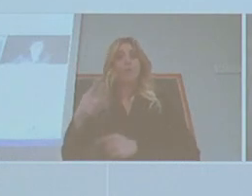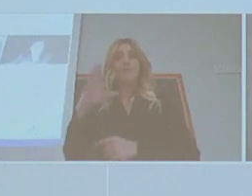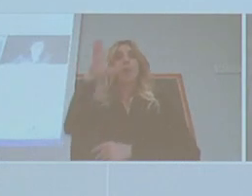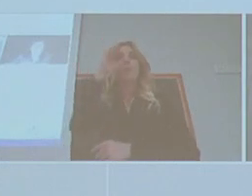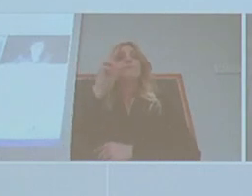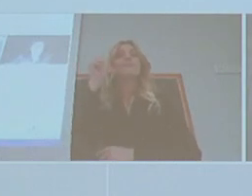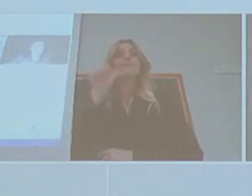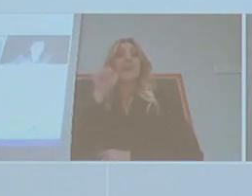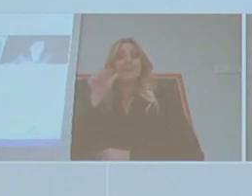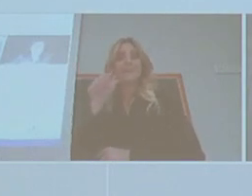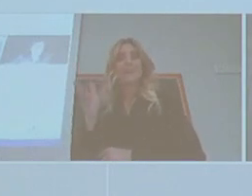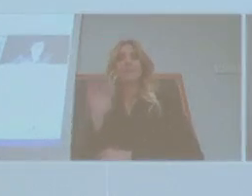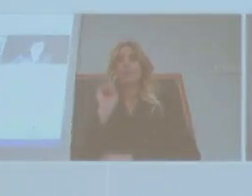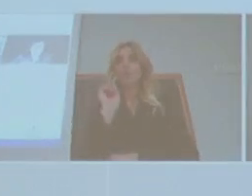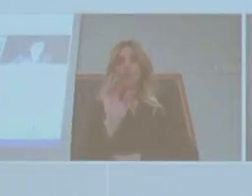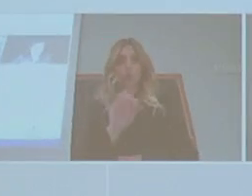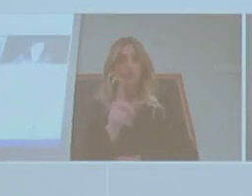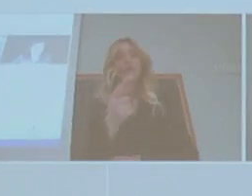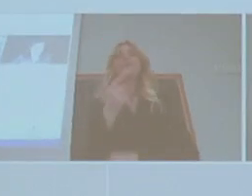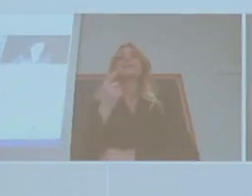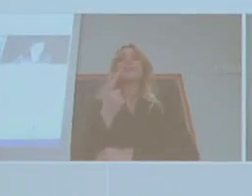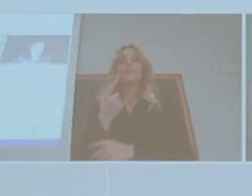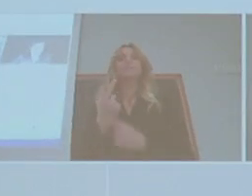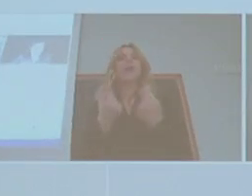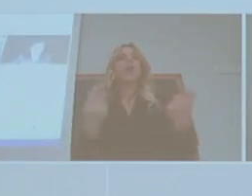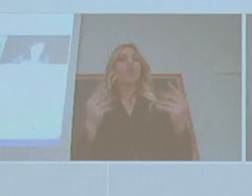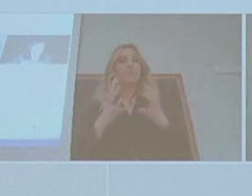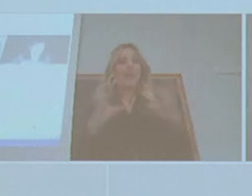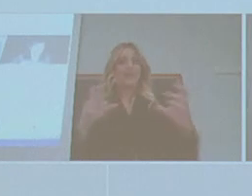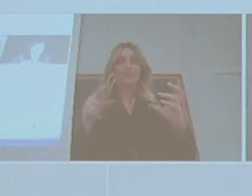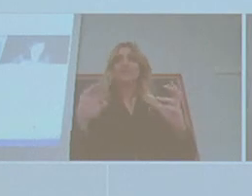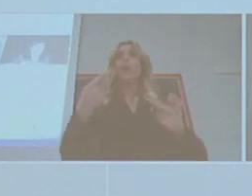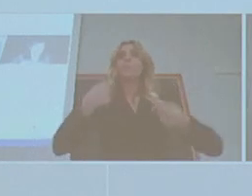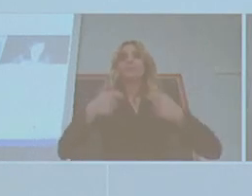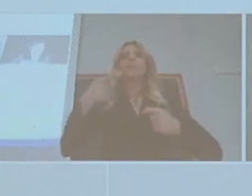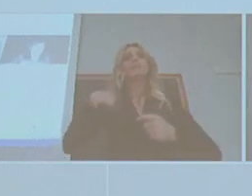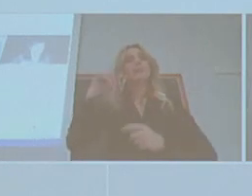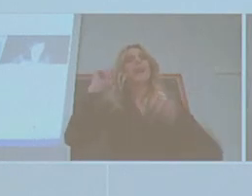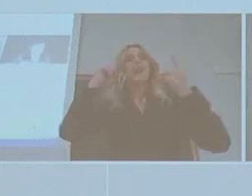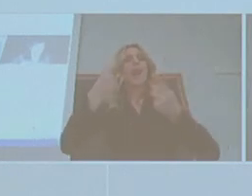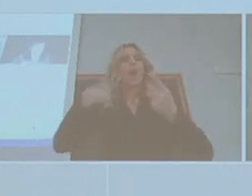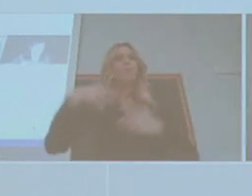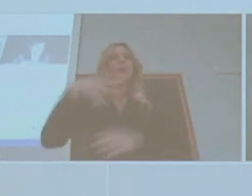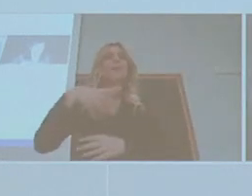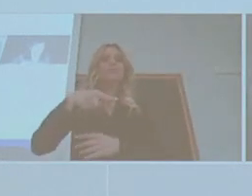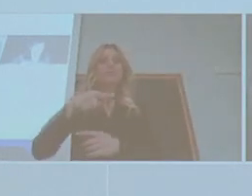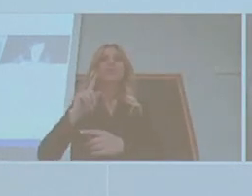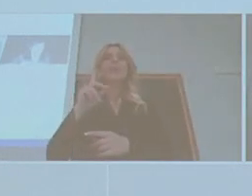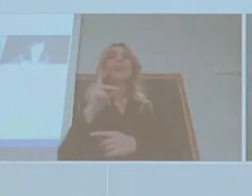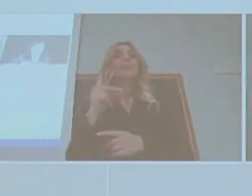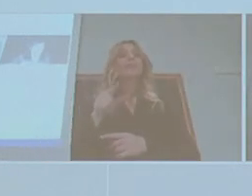Chieti, docente di economia aziendale, presidente del corso di laurea magistrale in digital